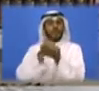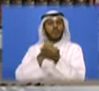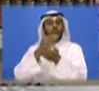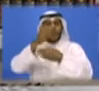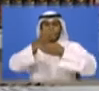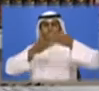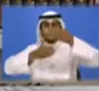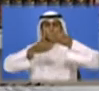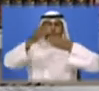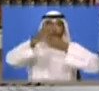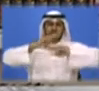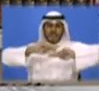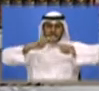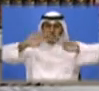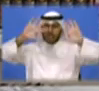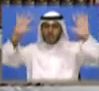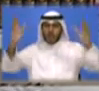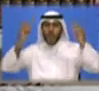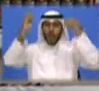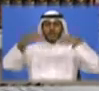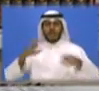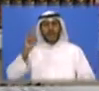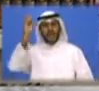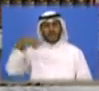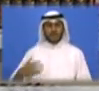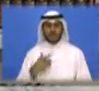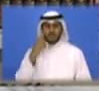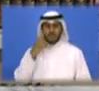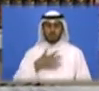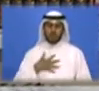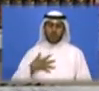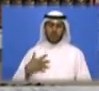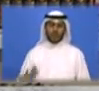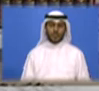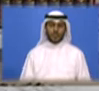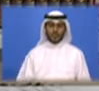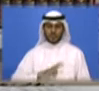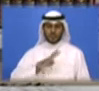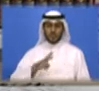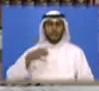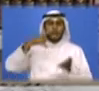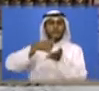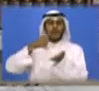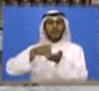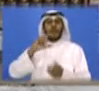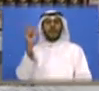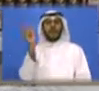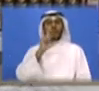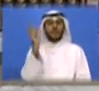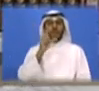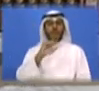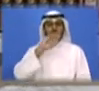بجميع جمعيات الخيرية المباركة، وكذلك المراكز الإسلامية التي بنتها